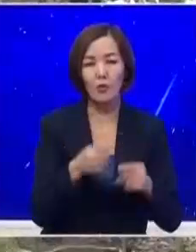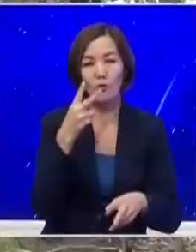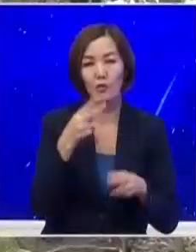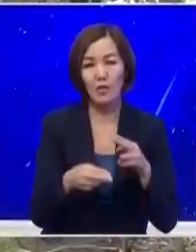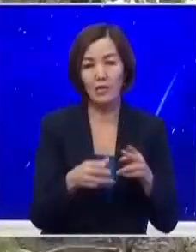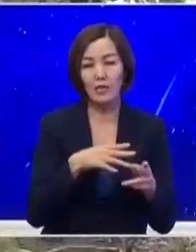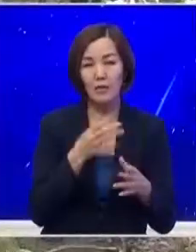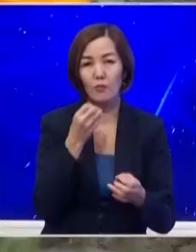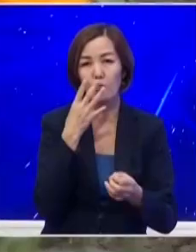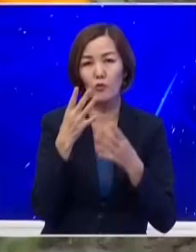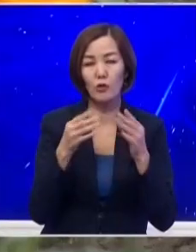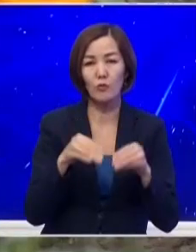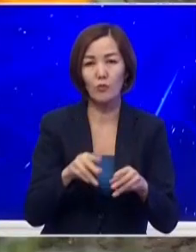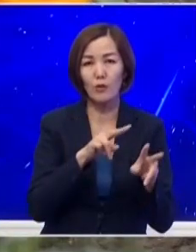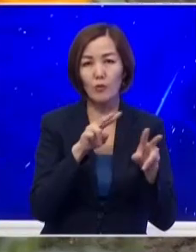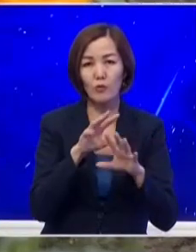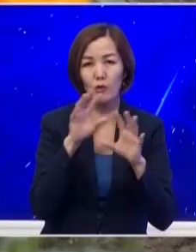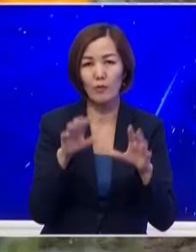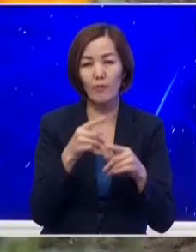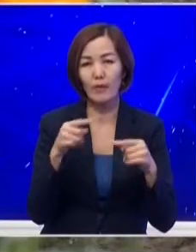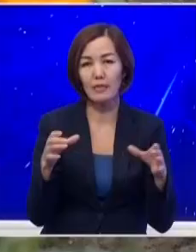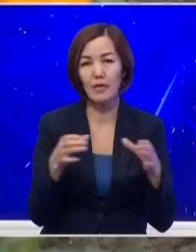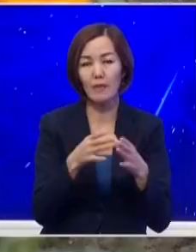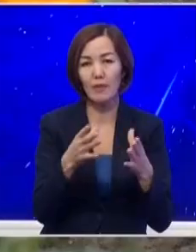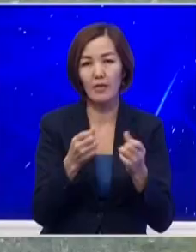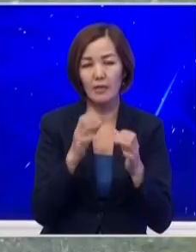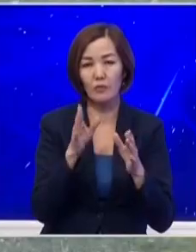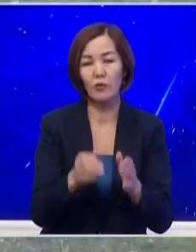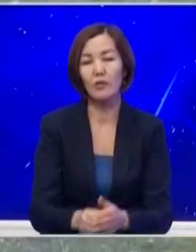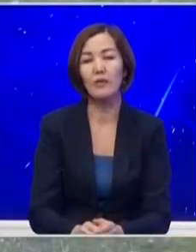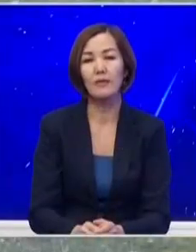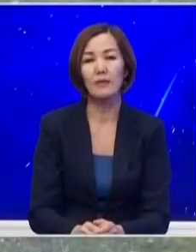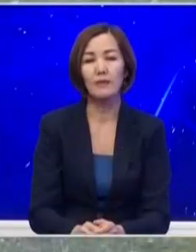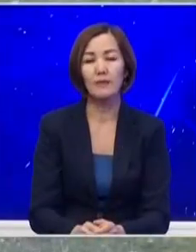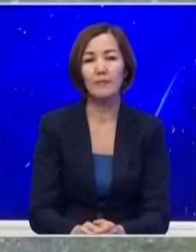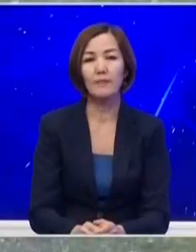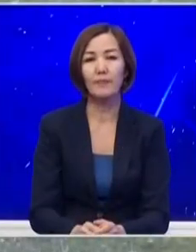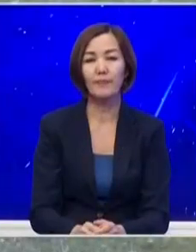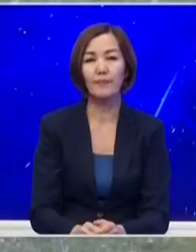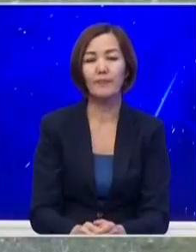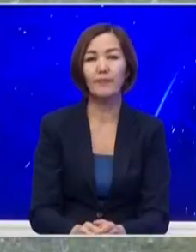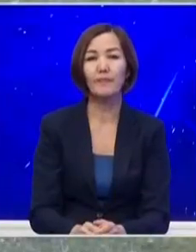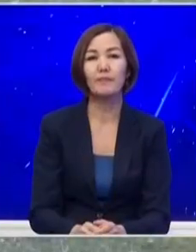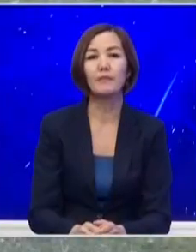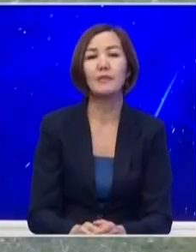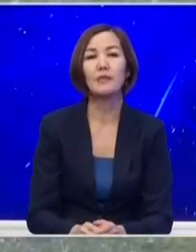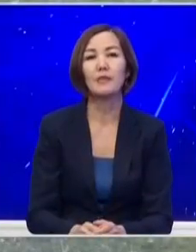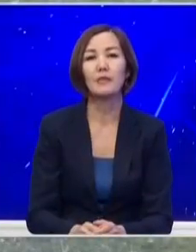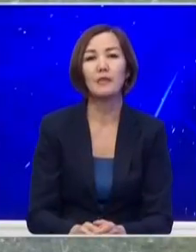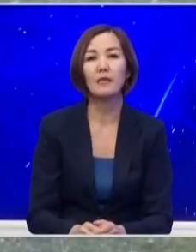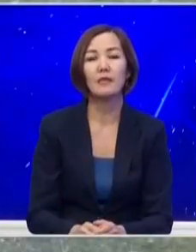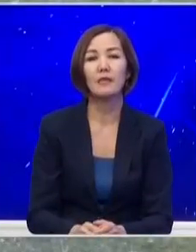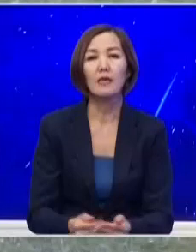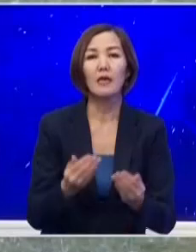аяқталып, гүлдер мен көшеттерге қарау жұмысы басқа компанияның еншісіне өтеді. Подрядчик, который сажает, они также и